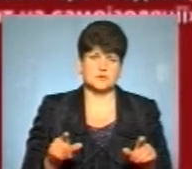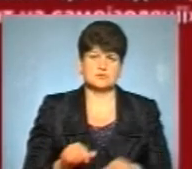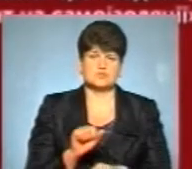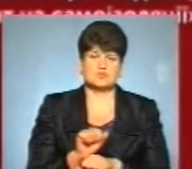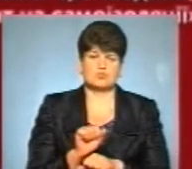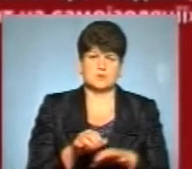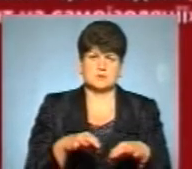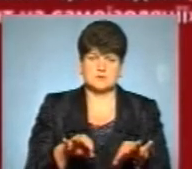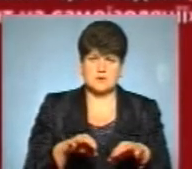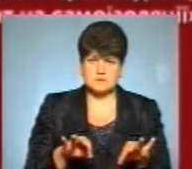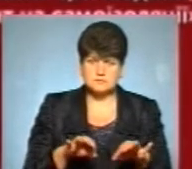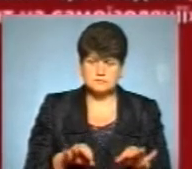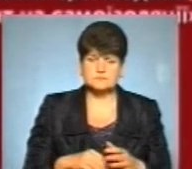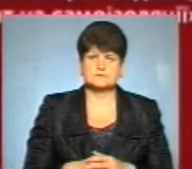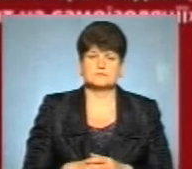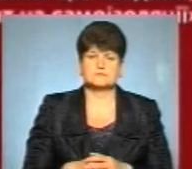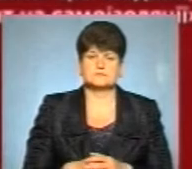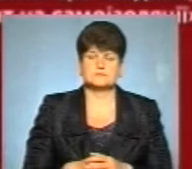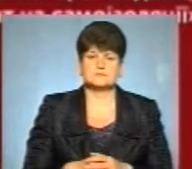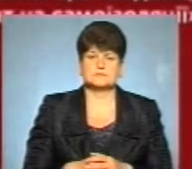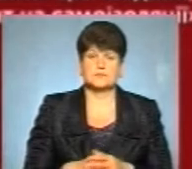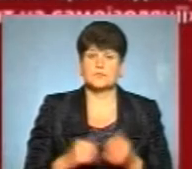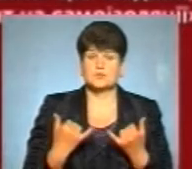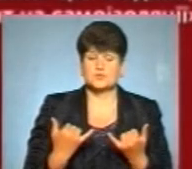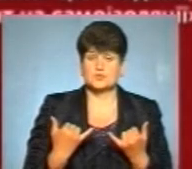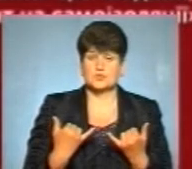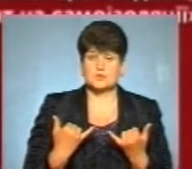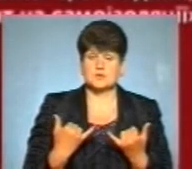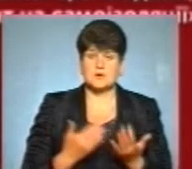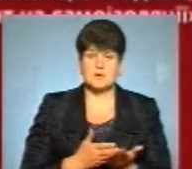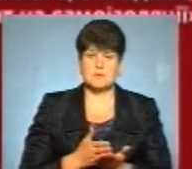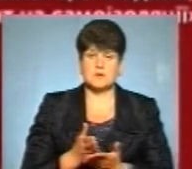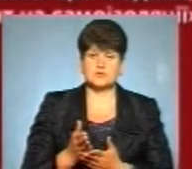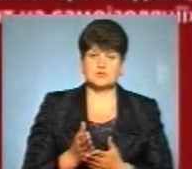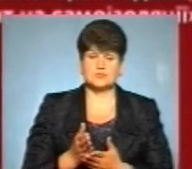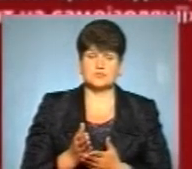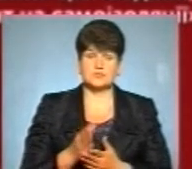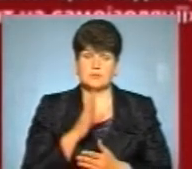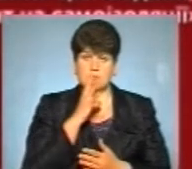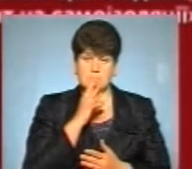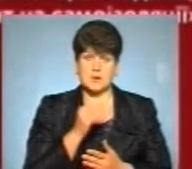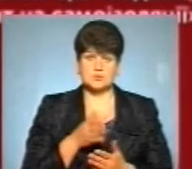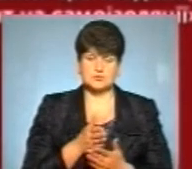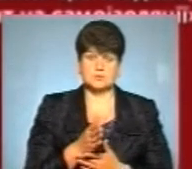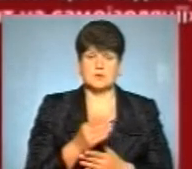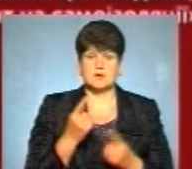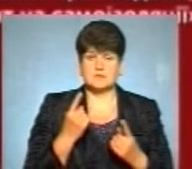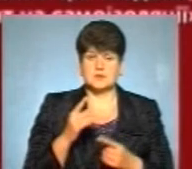зупинки громадського транспорту. Сьогодні маршрут Великвікнене з Бараш не